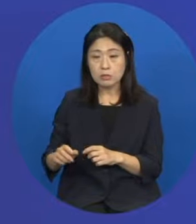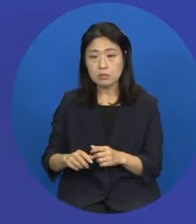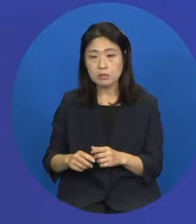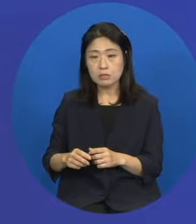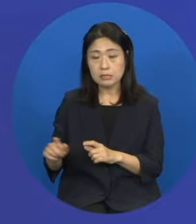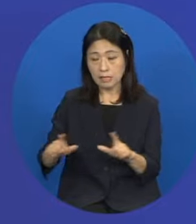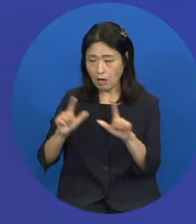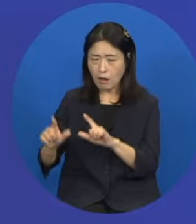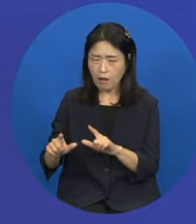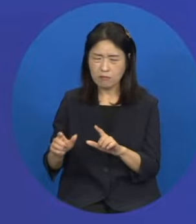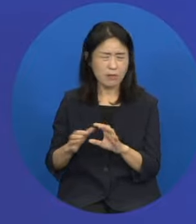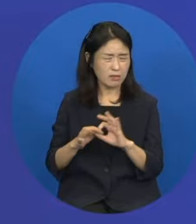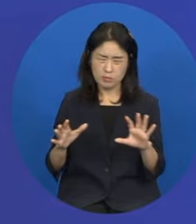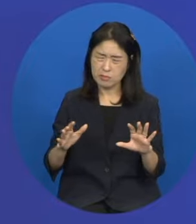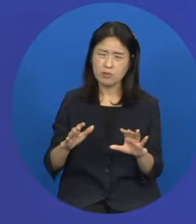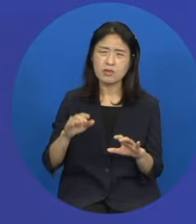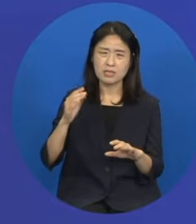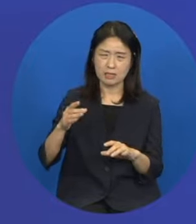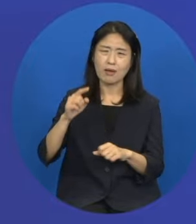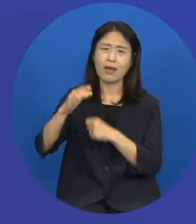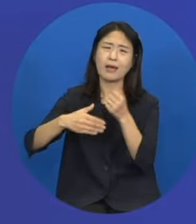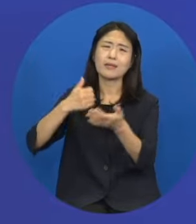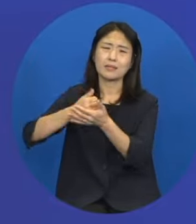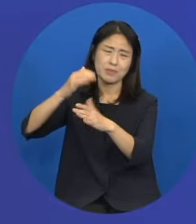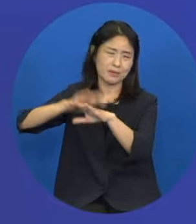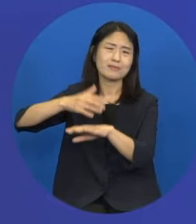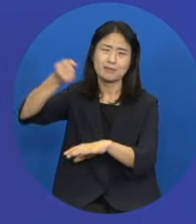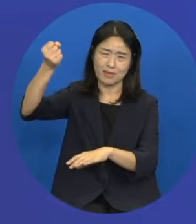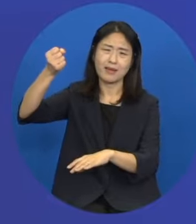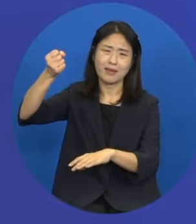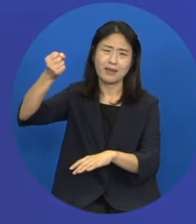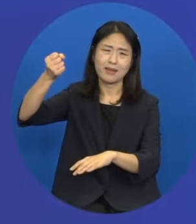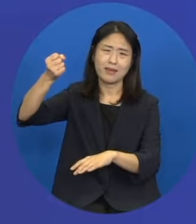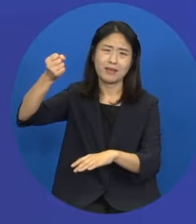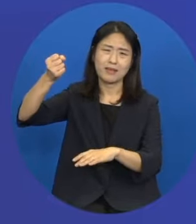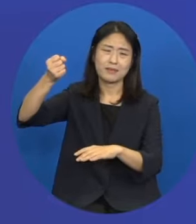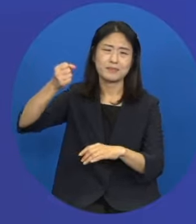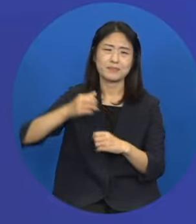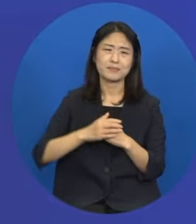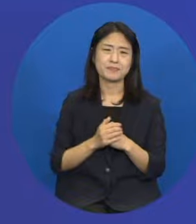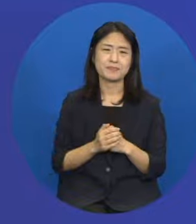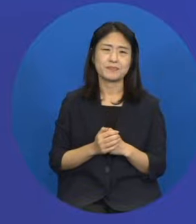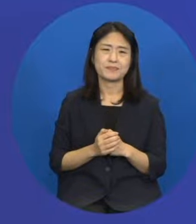있는 거지. 이건 뭐 진짜 이거 뭐 말로 어떻게 설명하겠어요?